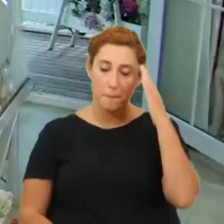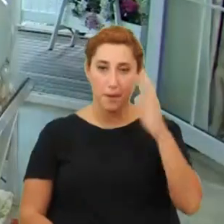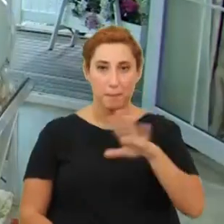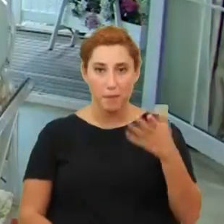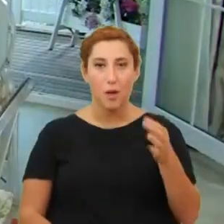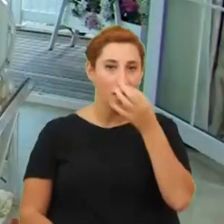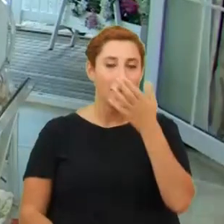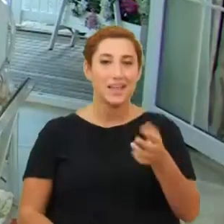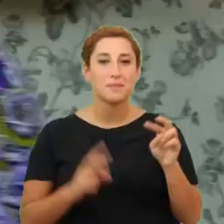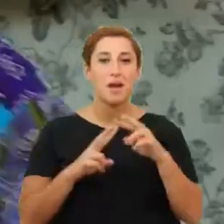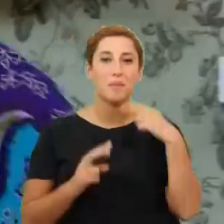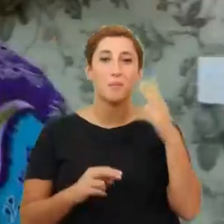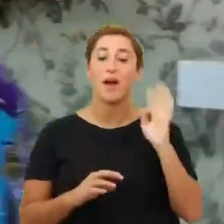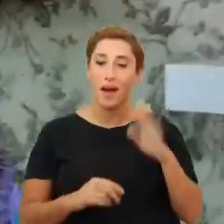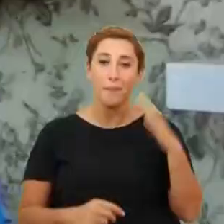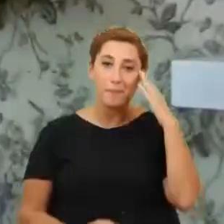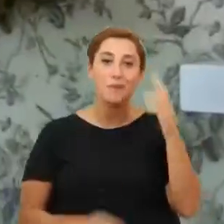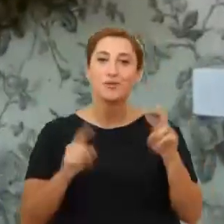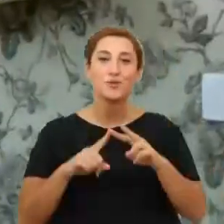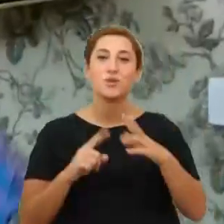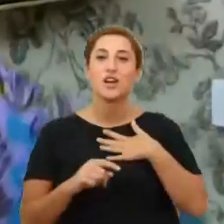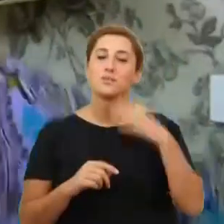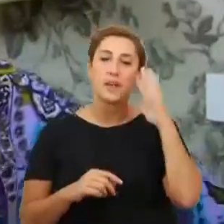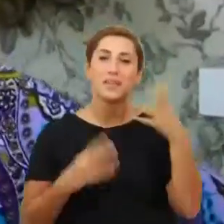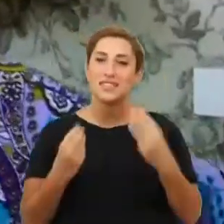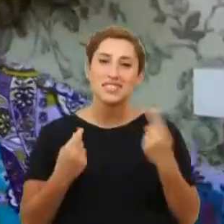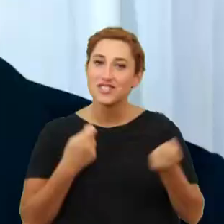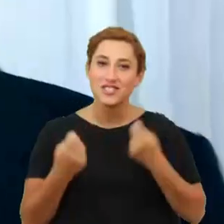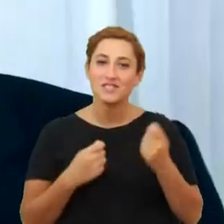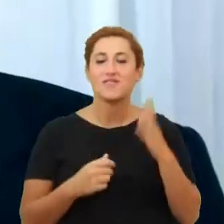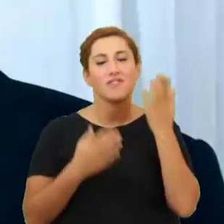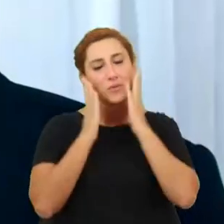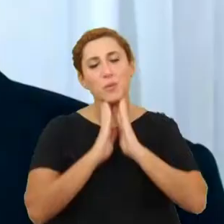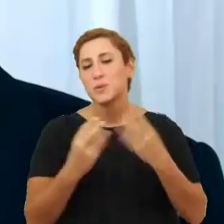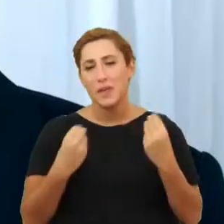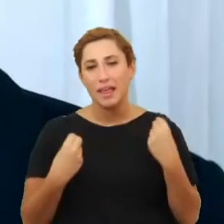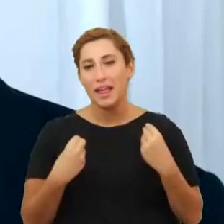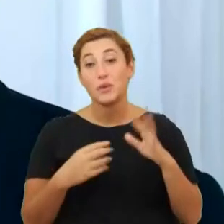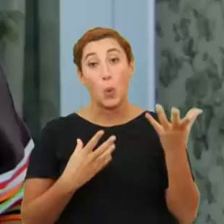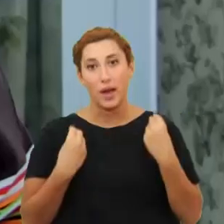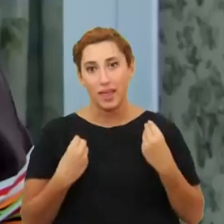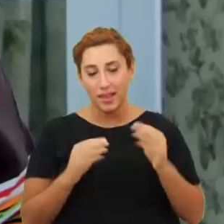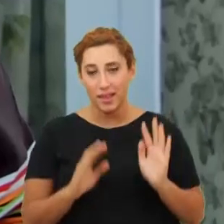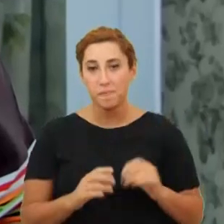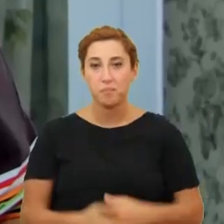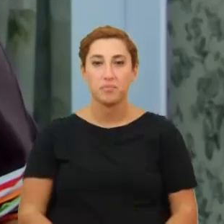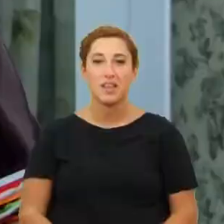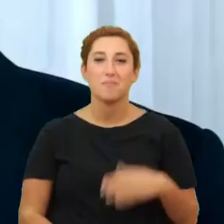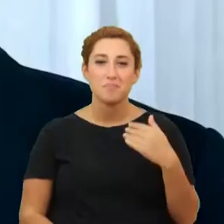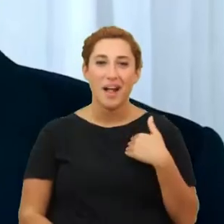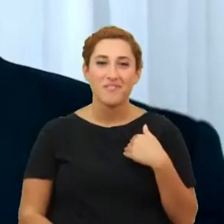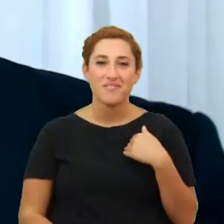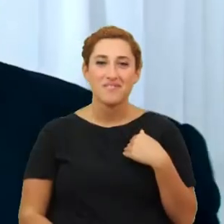Merhabalar, kolay gelsin Meryem Hanım. Ay merhaba Nurhancığım, sağ ol. Nasıl gidiyor işler? Vallahi çok şükür, iyi. Hem de çok iyi.